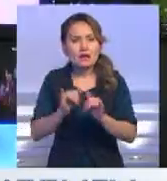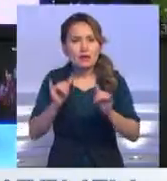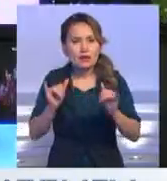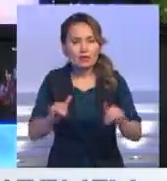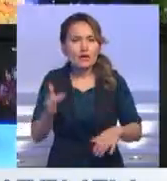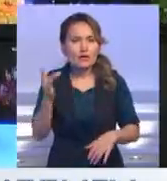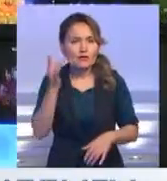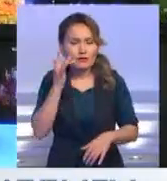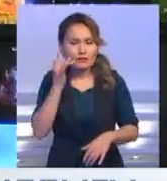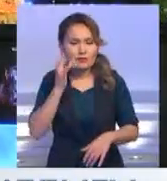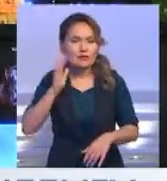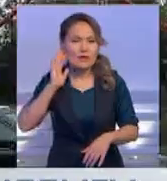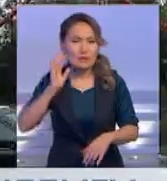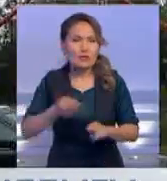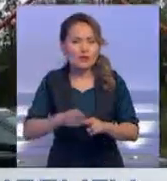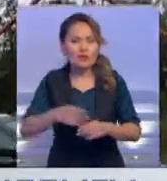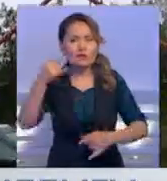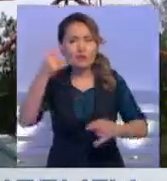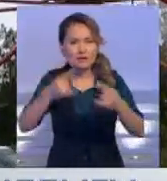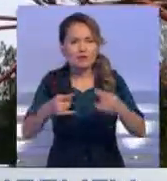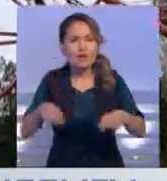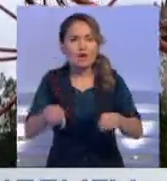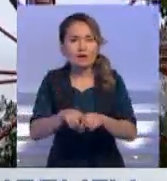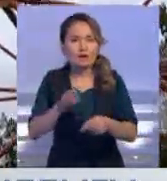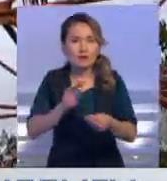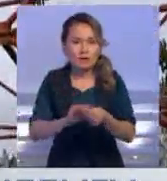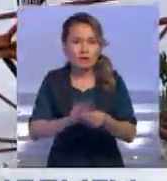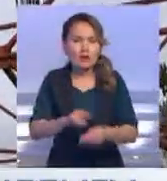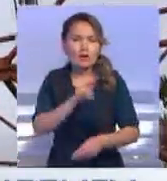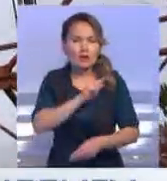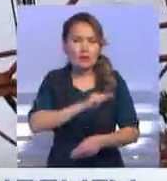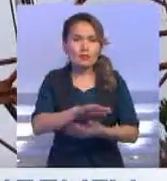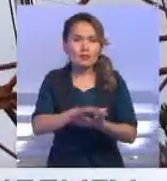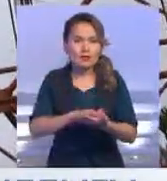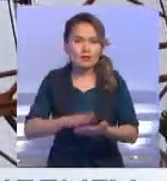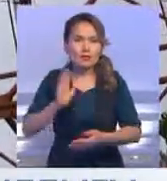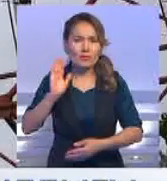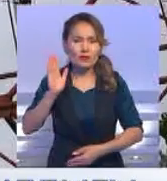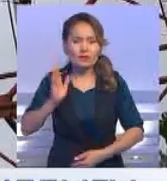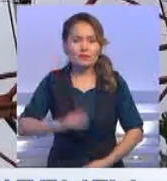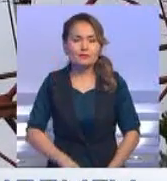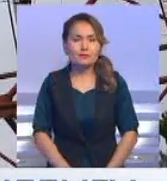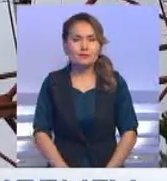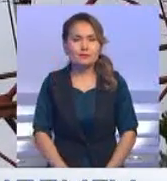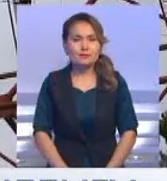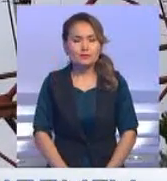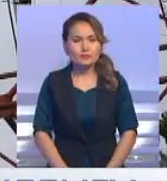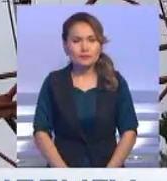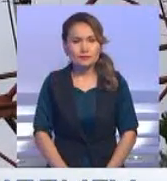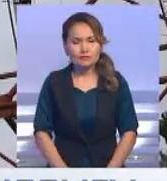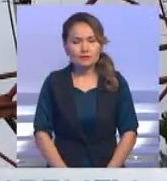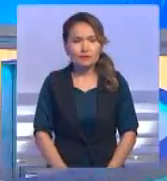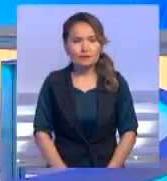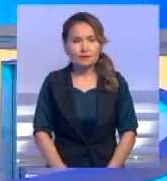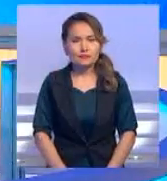дәуірі аяқталуға жақын деп айтуға болмайды. Жансұлу Дүйсенәлі, Бақыт Чермашев, Хабар 24, Қырғызстан.